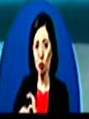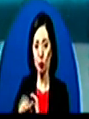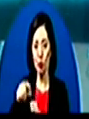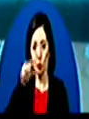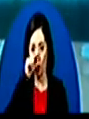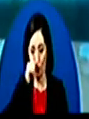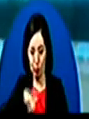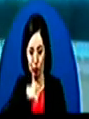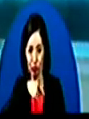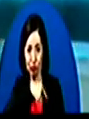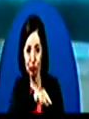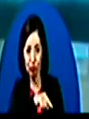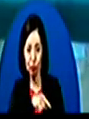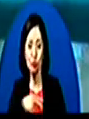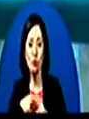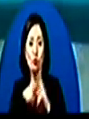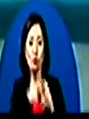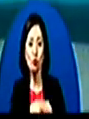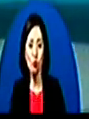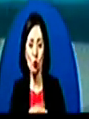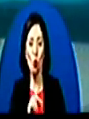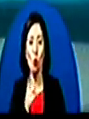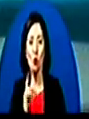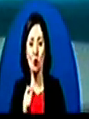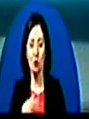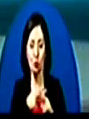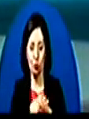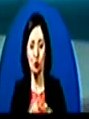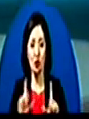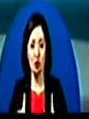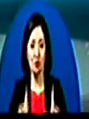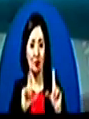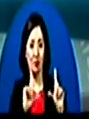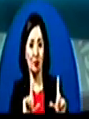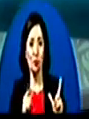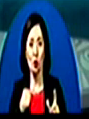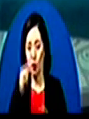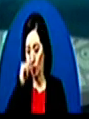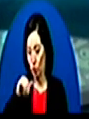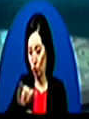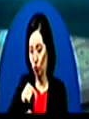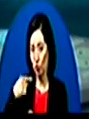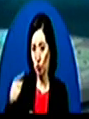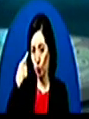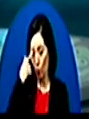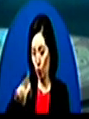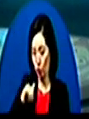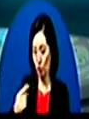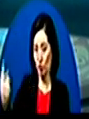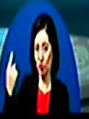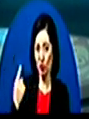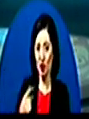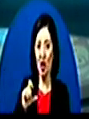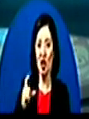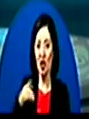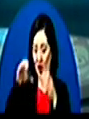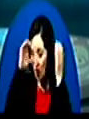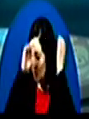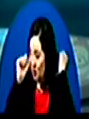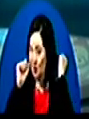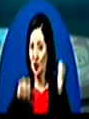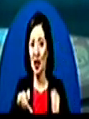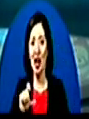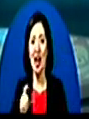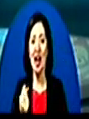Оросын албаны улсад хүмүүнлэгийн тусламж үзүүллээ. Тусламжийн гэрчилгээг өнөөдөр ерөнхий сайд хүрэлцэх Оросын албаны улсаас Монгол улсад цугаан зүгөөд бүрэн эрхт элчин сайд